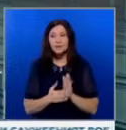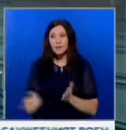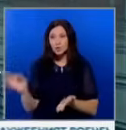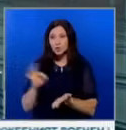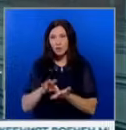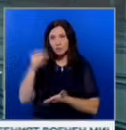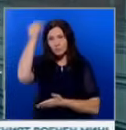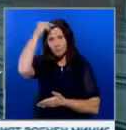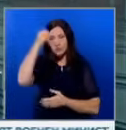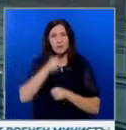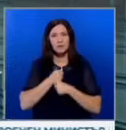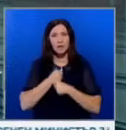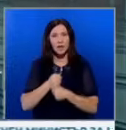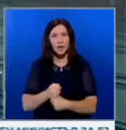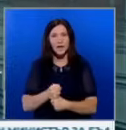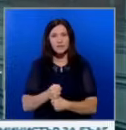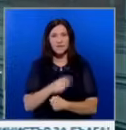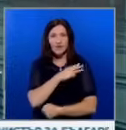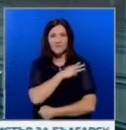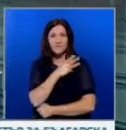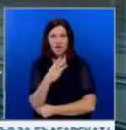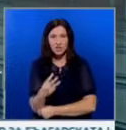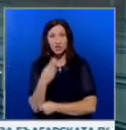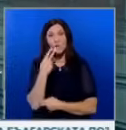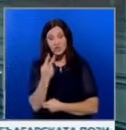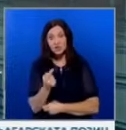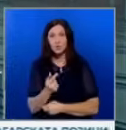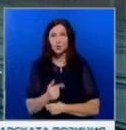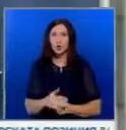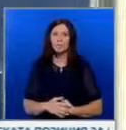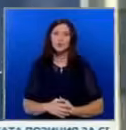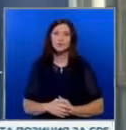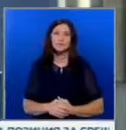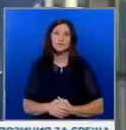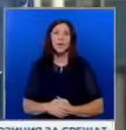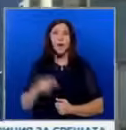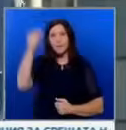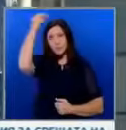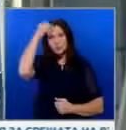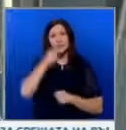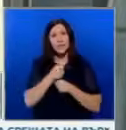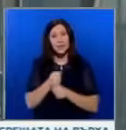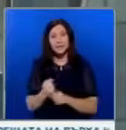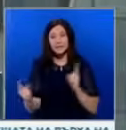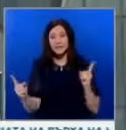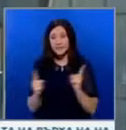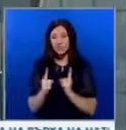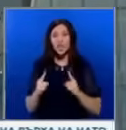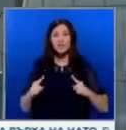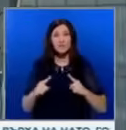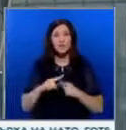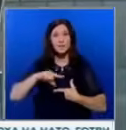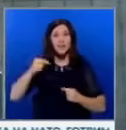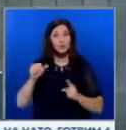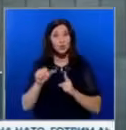на българската делегация в Вашингтон. Вижте подробностите. Българската делегация на срещата на върха на НАТО през